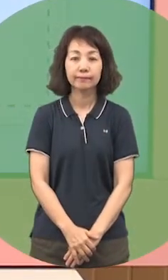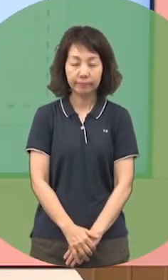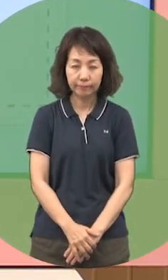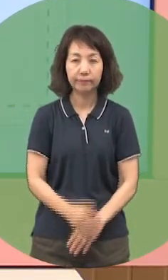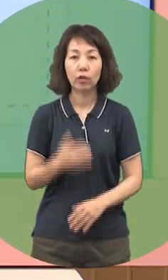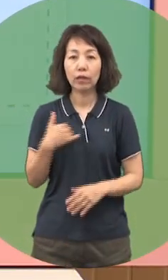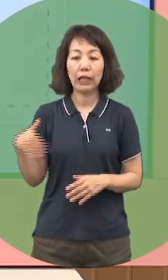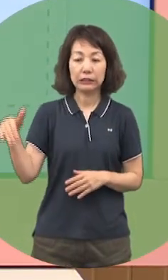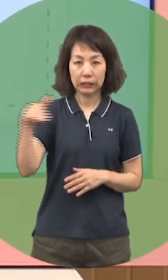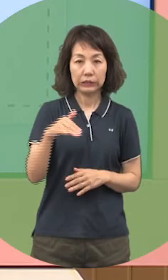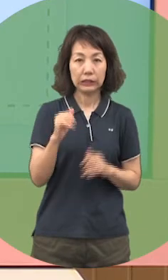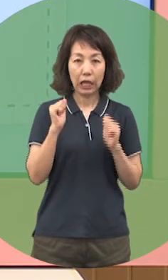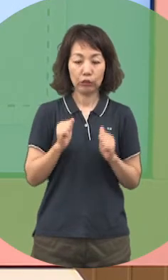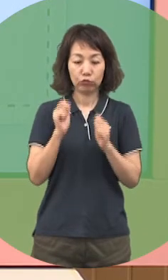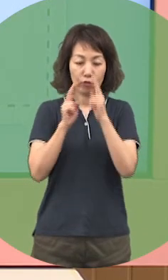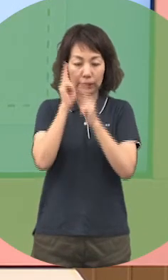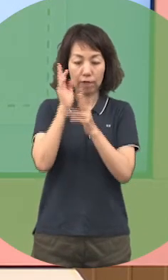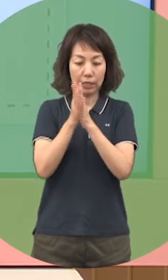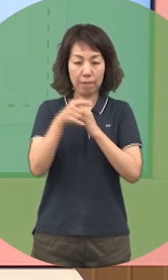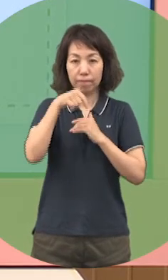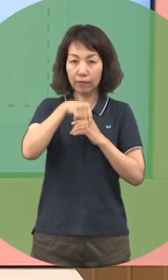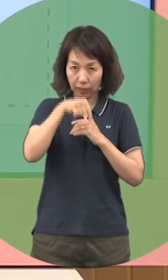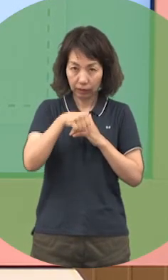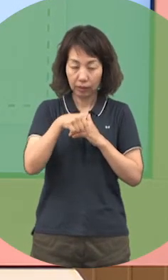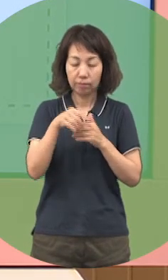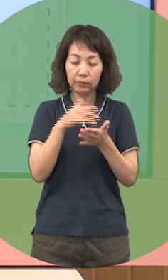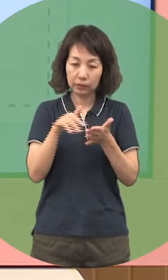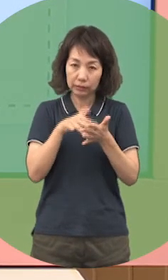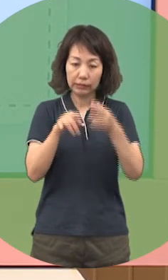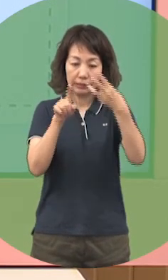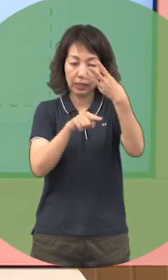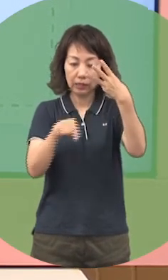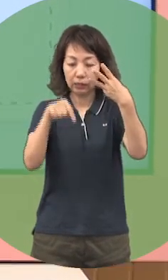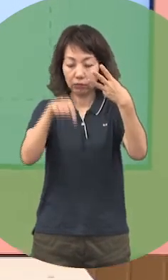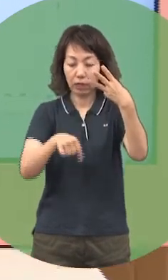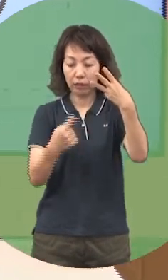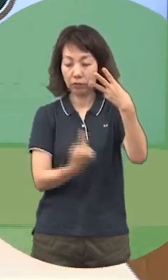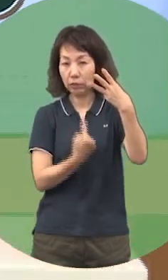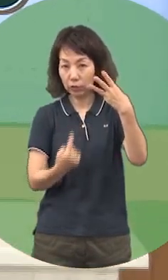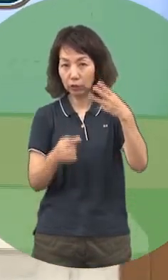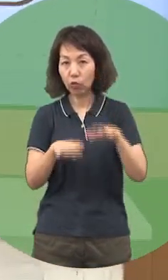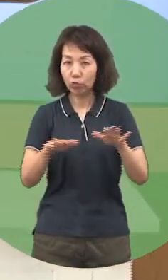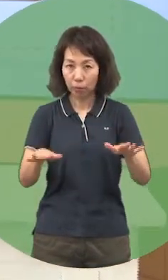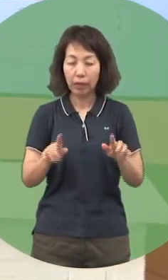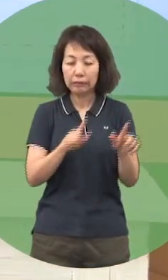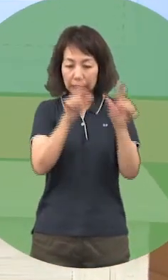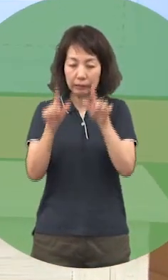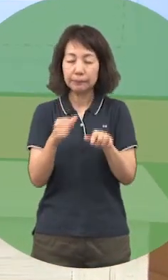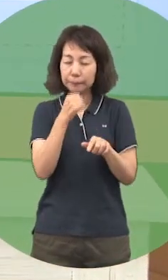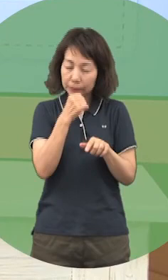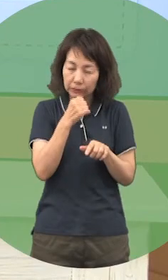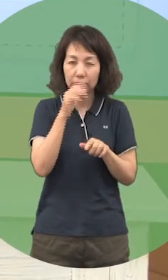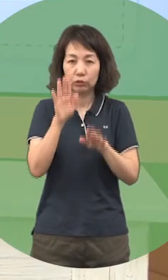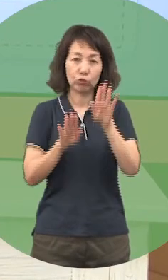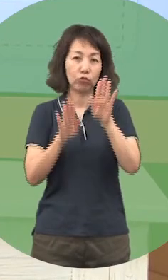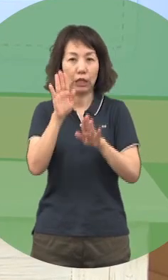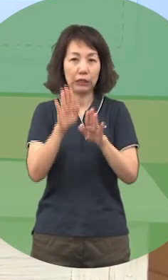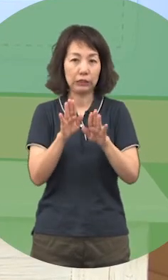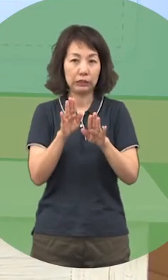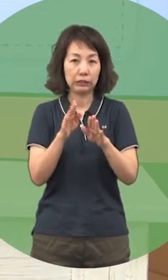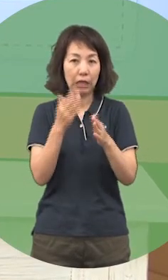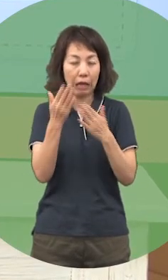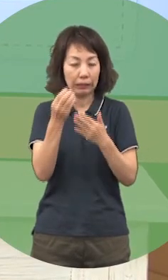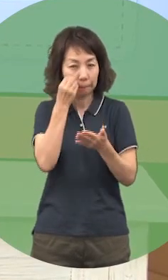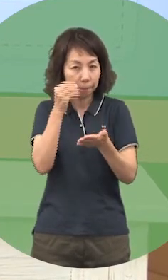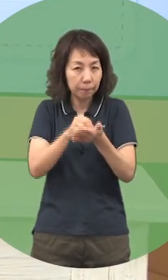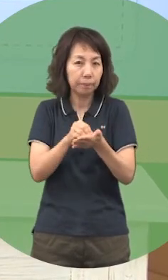私たちが暮らす沖縄県内でおよそ3人に1人の子どもが貧困状態にあるという実態が明ら